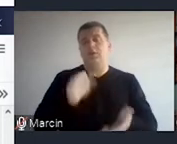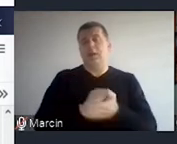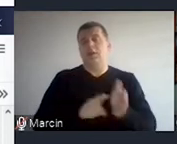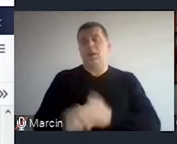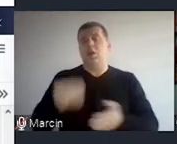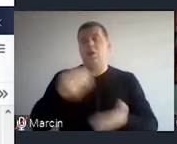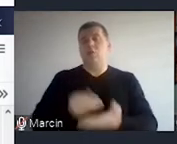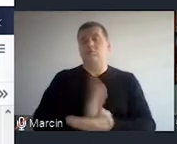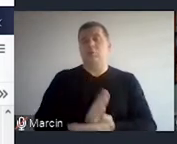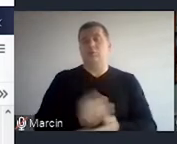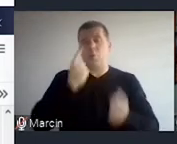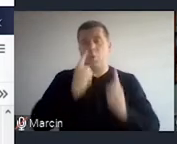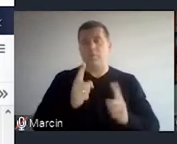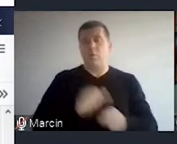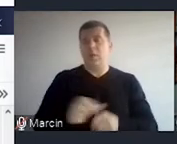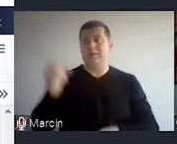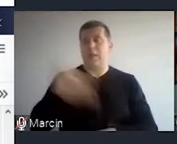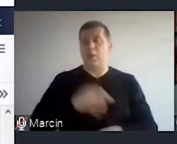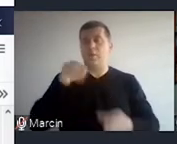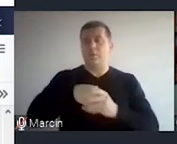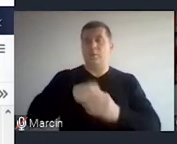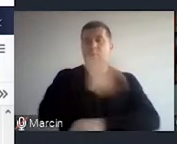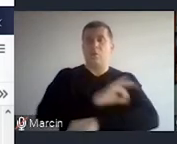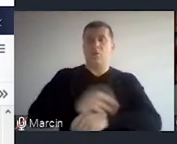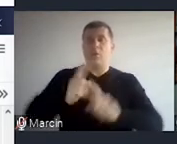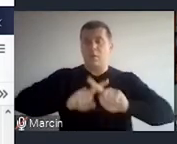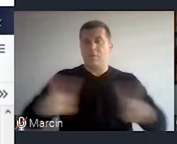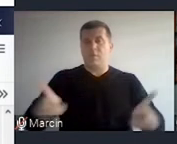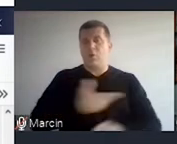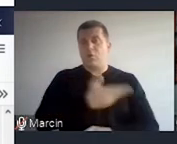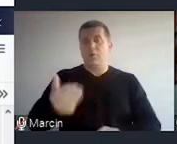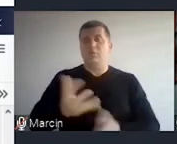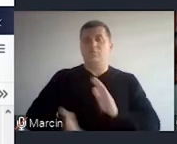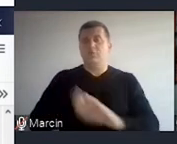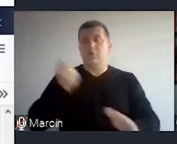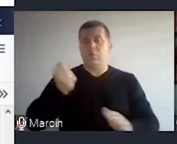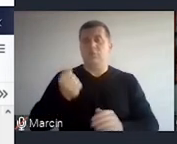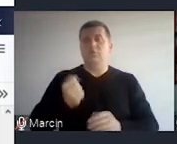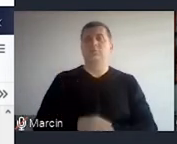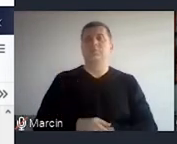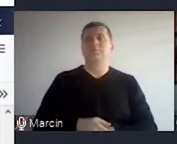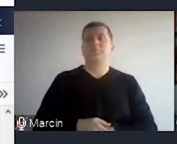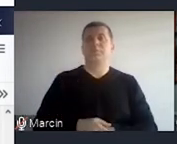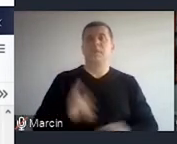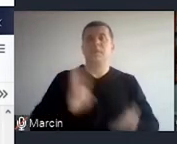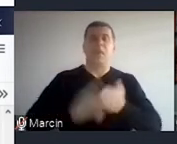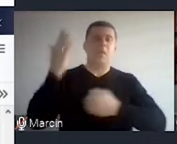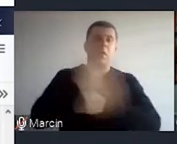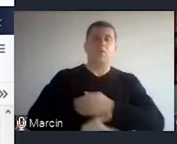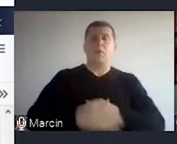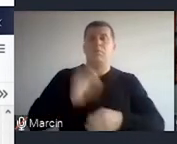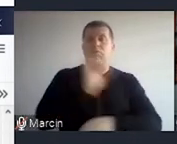pośrednie. Uwaga, bo to jest zagrożenie w projekcie. Nie wolno Wam pobrać koniec końców na zakończenie